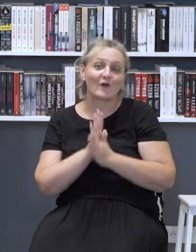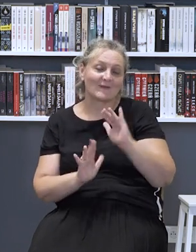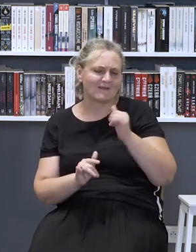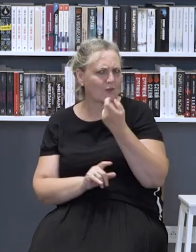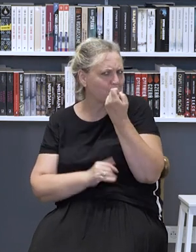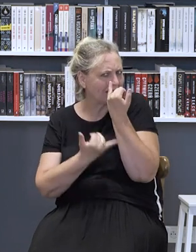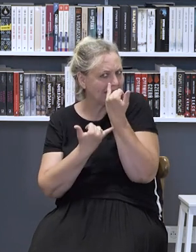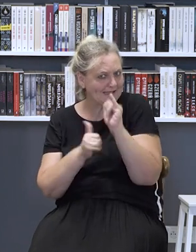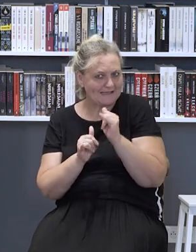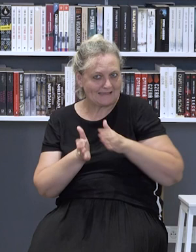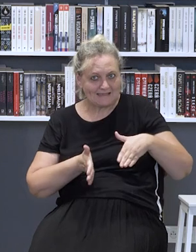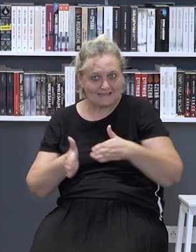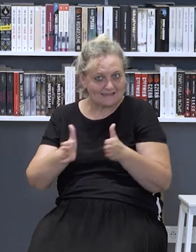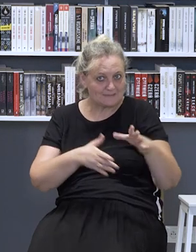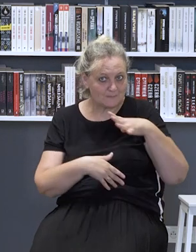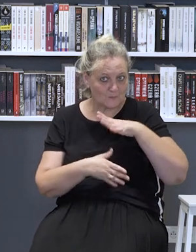troszkę inne.